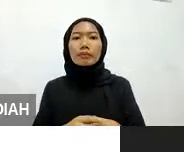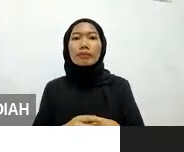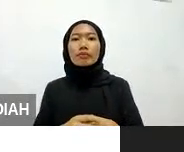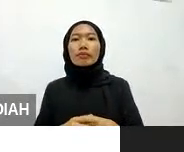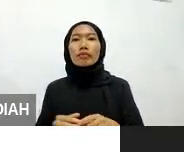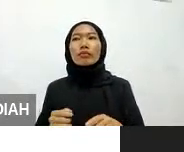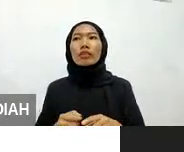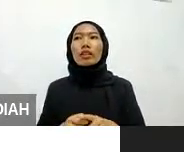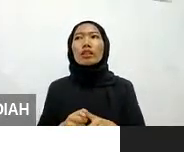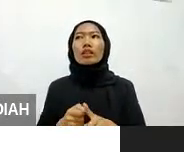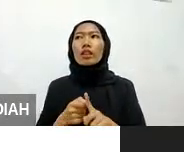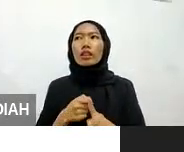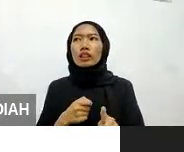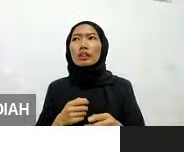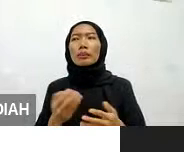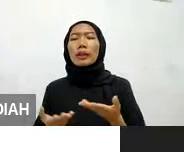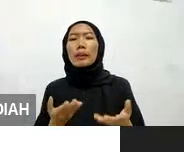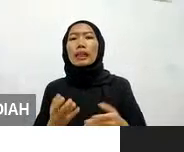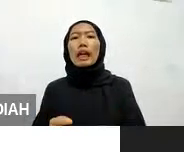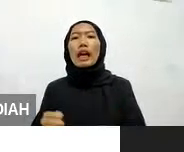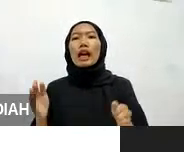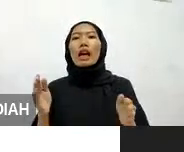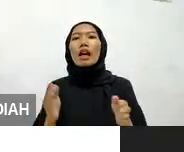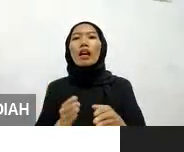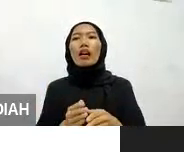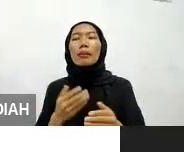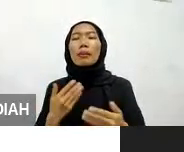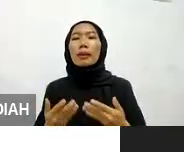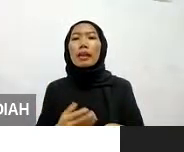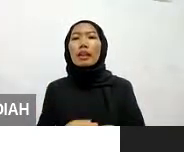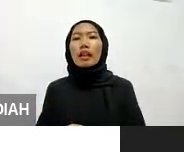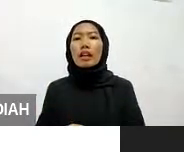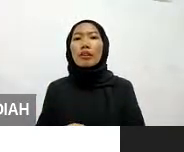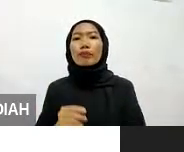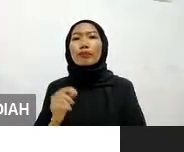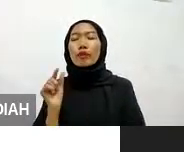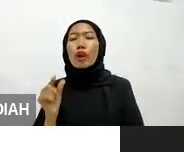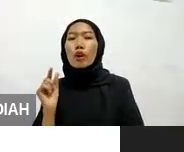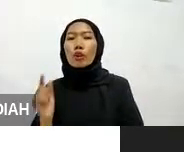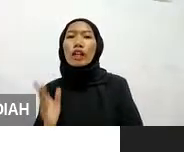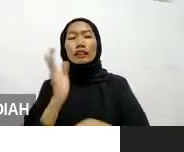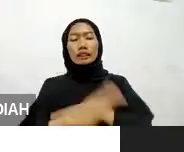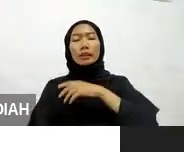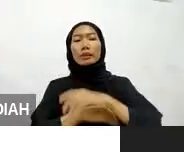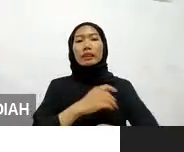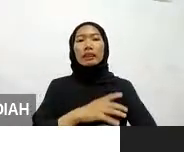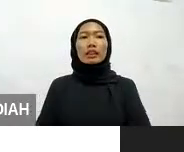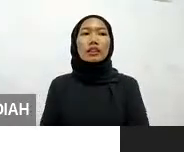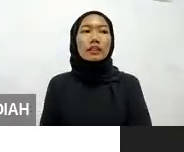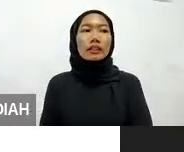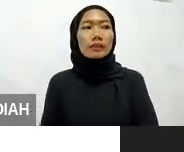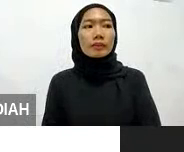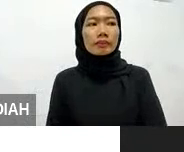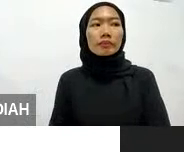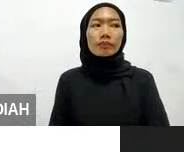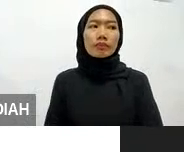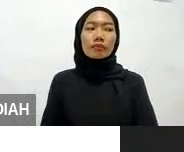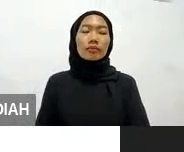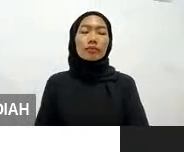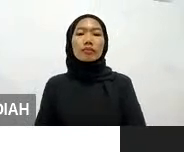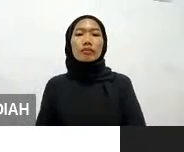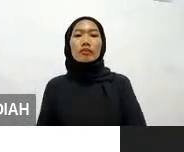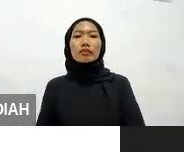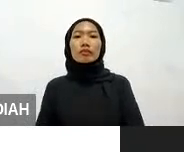Ini semua tentunya mempengaruhi delivery of service atau layanan kesehatan yang diberikan di level primer, sekunder,